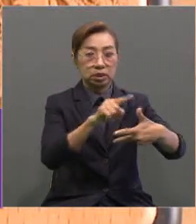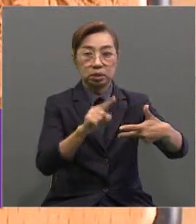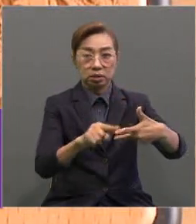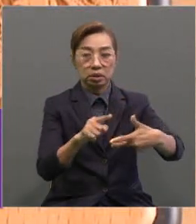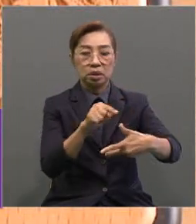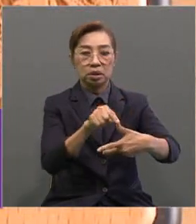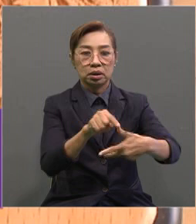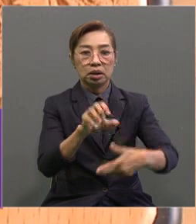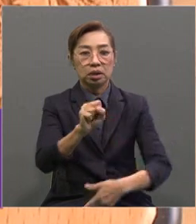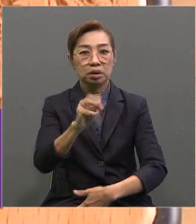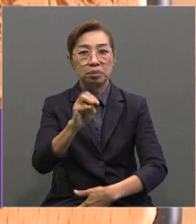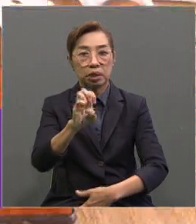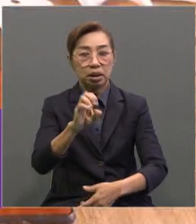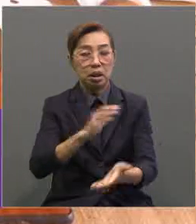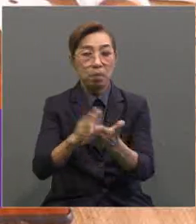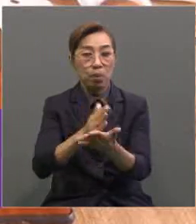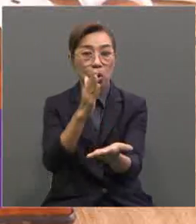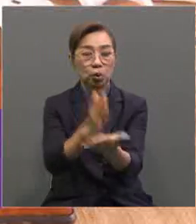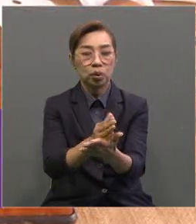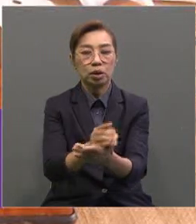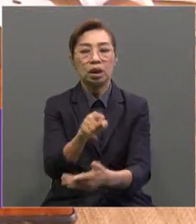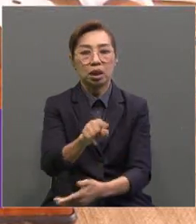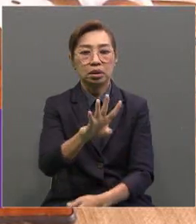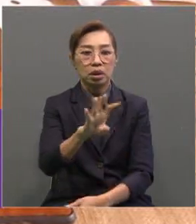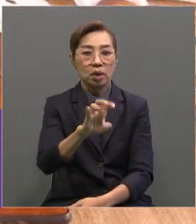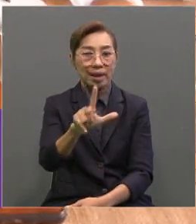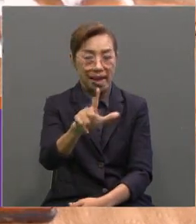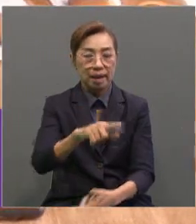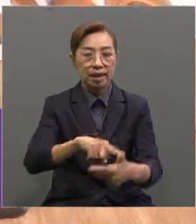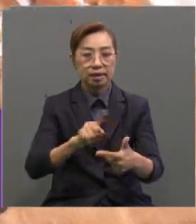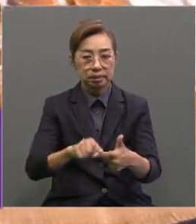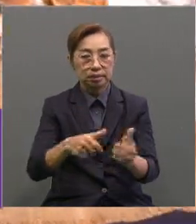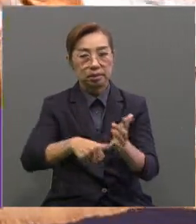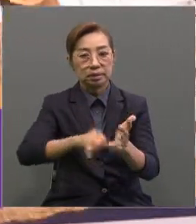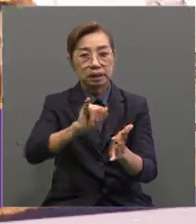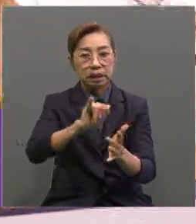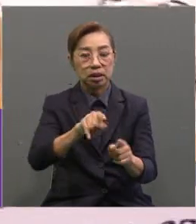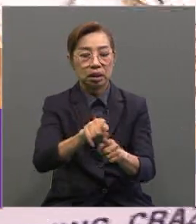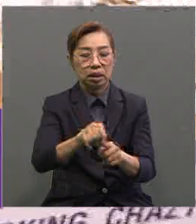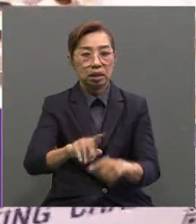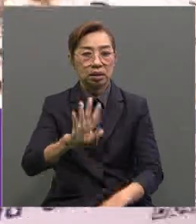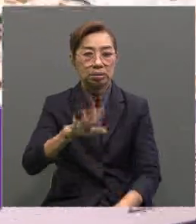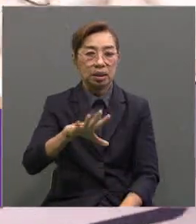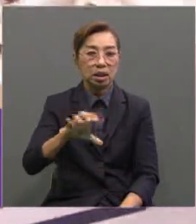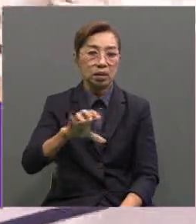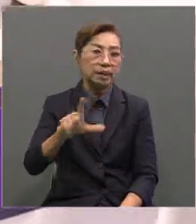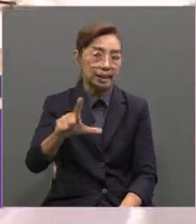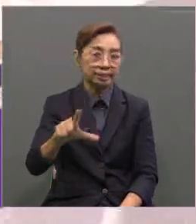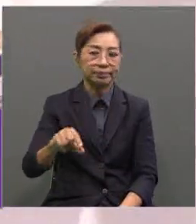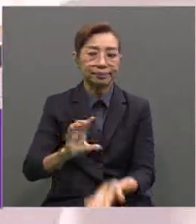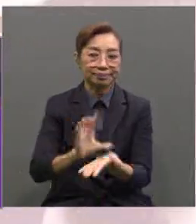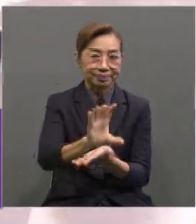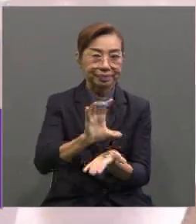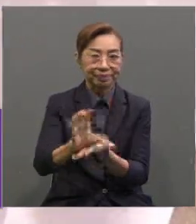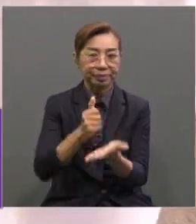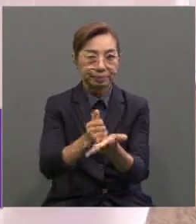ช่วยเหลือพรรคหนี้ SME400ล้านบาทครับแลก็สินเชื่อเพื่อช่วยเหลือลูกหนี้นอกระบบ 4,500ล้านบาทรวม